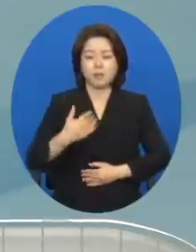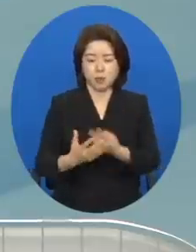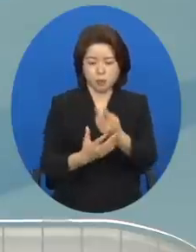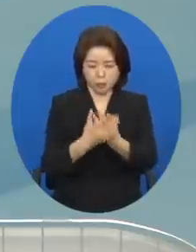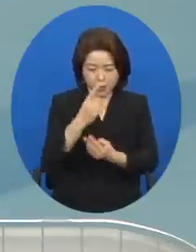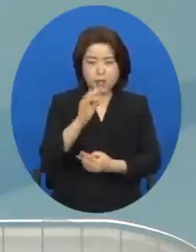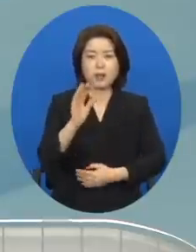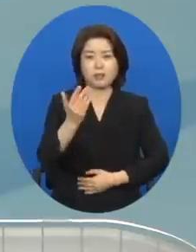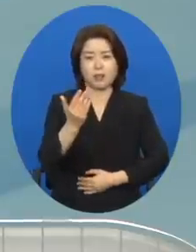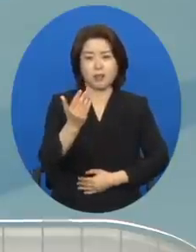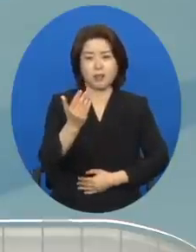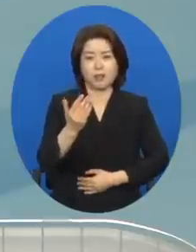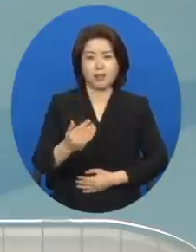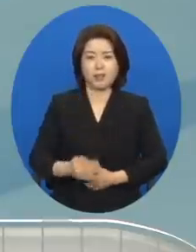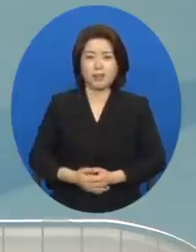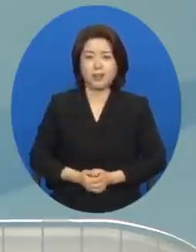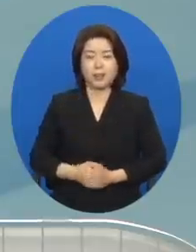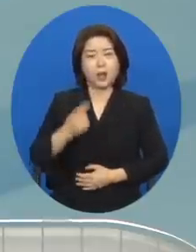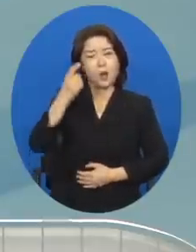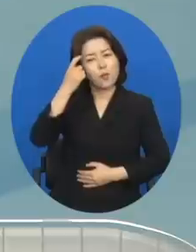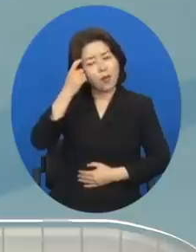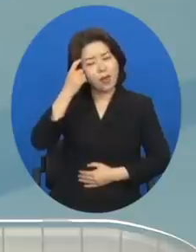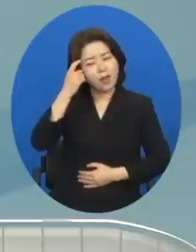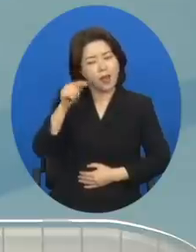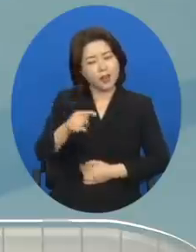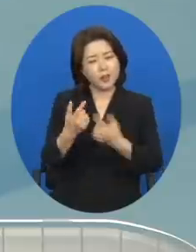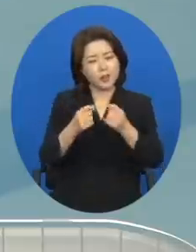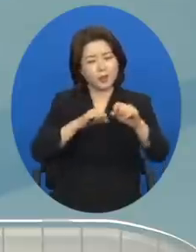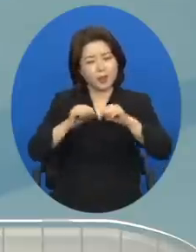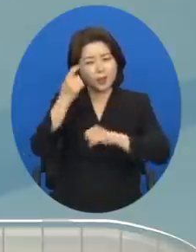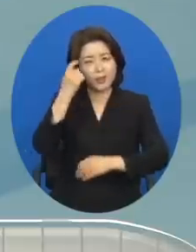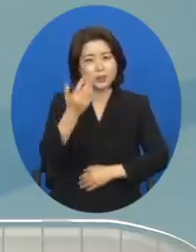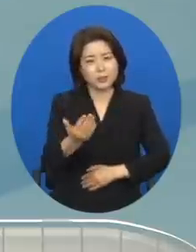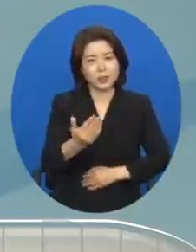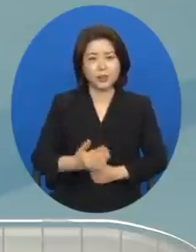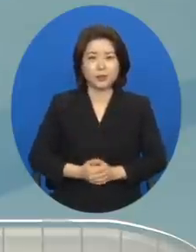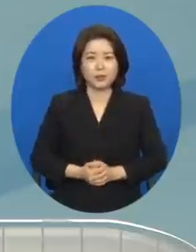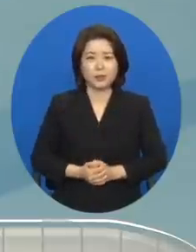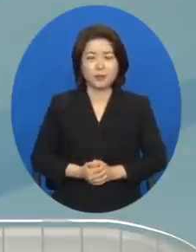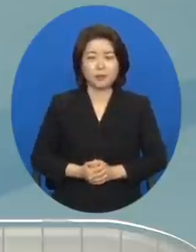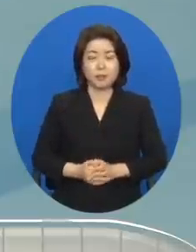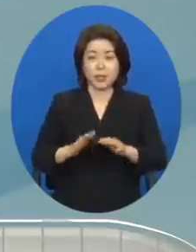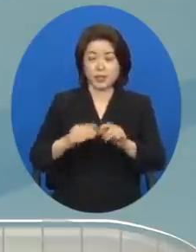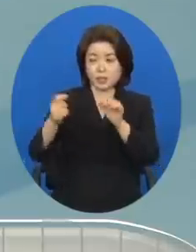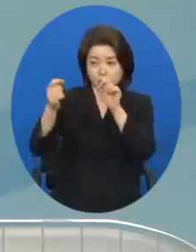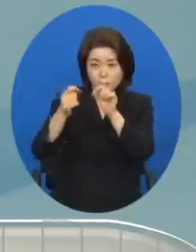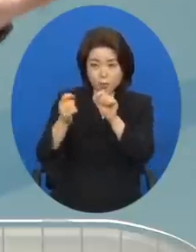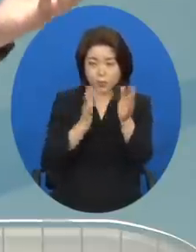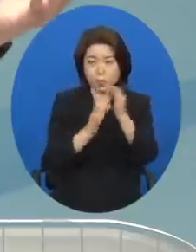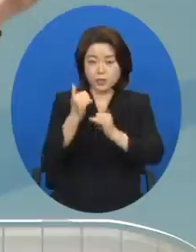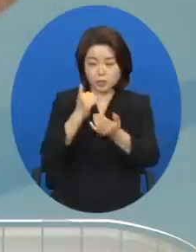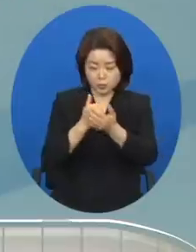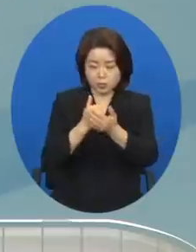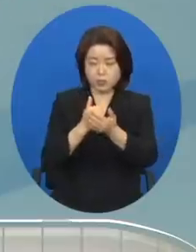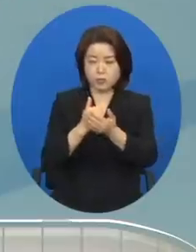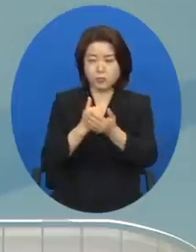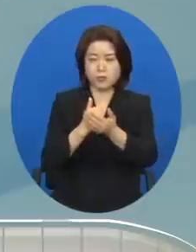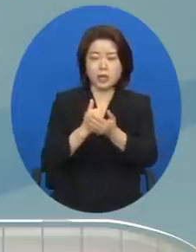거예요. 왜 예수님이 이렇게 하셨을까요? 이제 곧 제자들이 예수님을 버리고